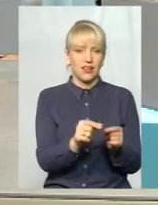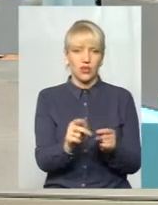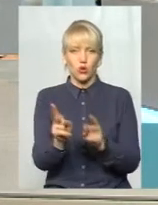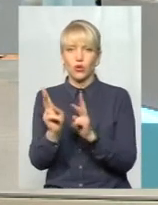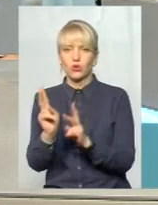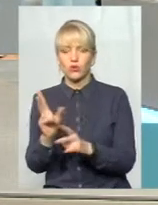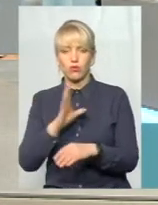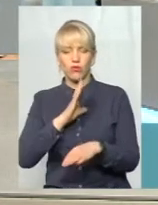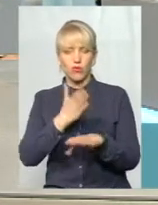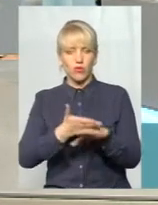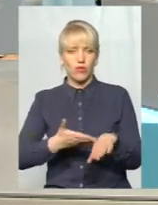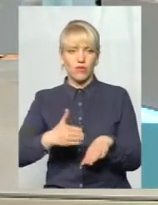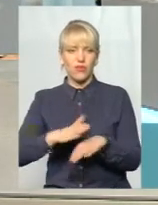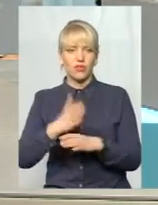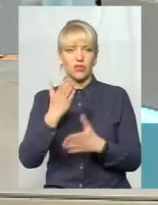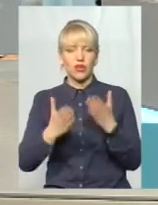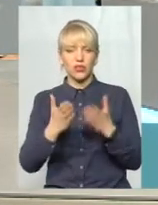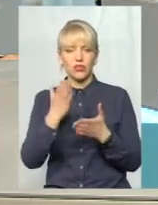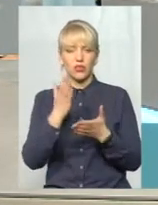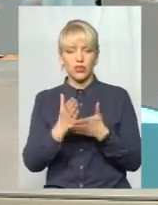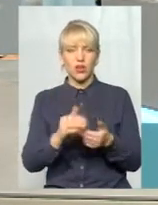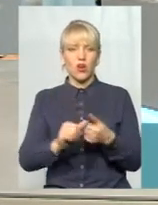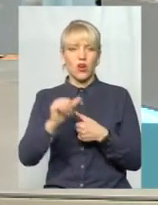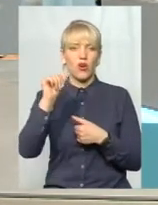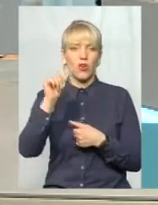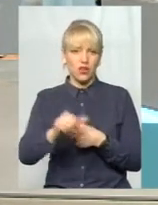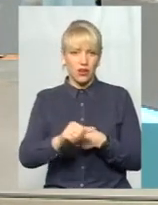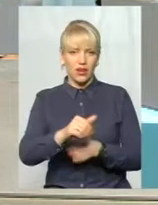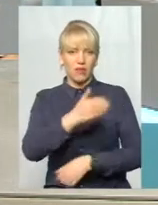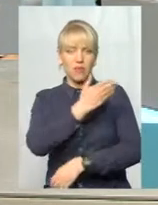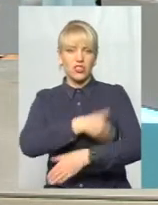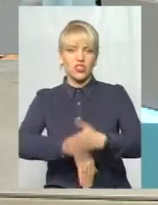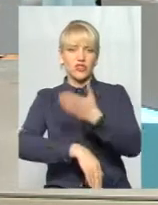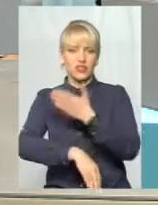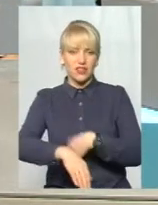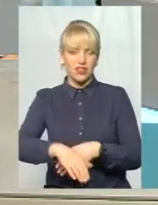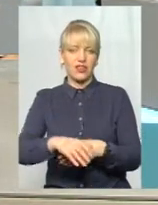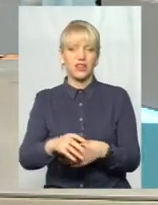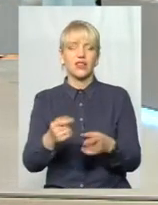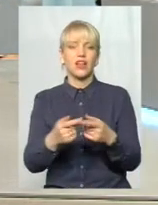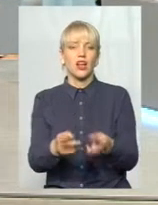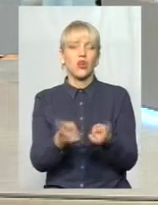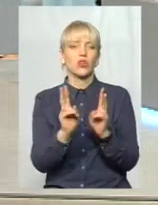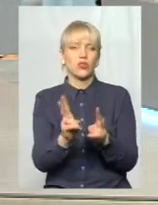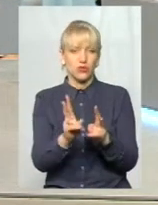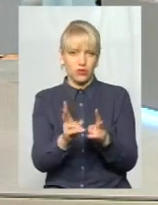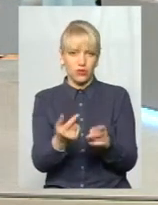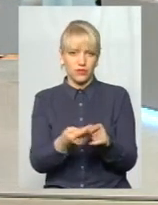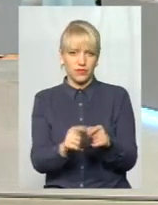Тобто, якщо є, вибачте за слово, окремі частини тіла. Ідентифікувати, кому вони